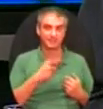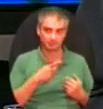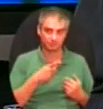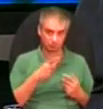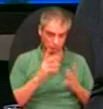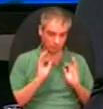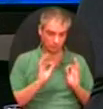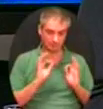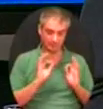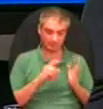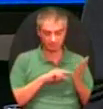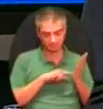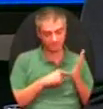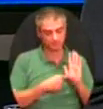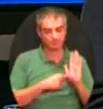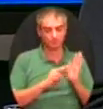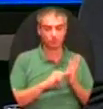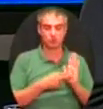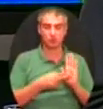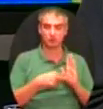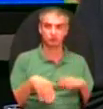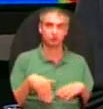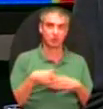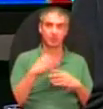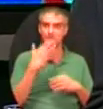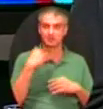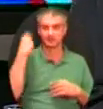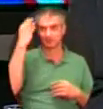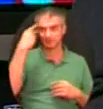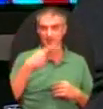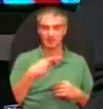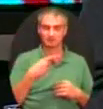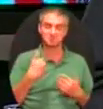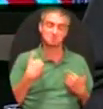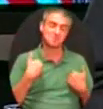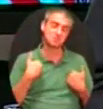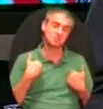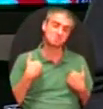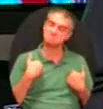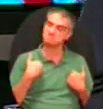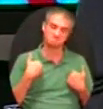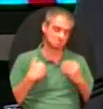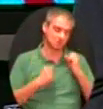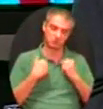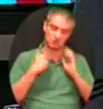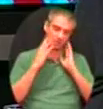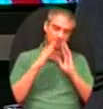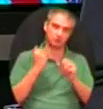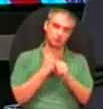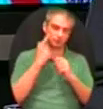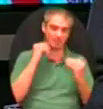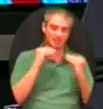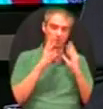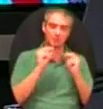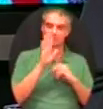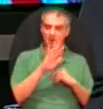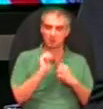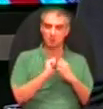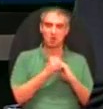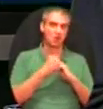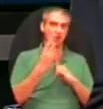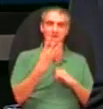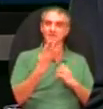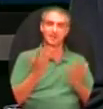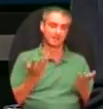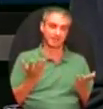הוא באמת יציג איזושהי תוכנית שלום לישראלים ולפלסטינים, אני מתקשה להאמין שהוא יעשה את זה בתיאום עם אירופה או עם הקוורטט